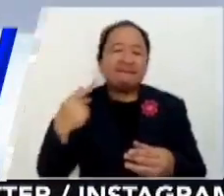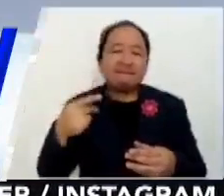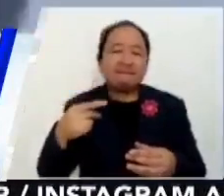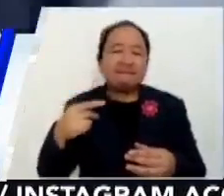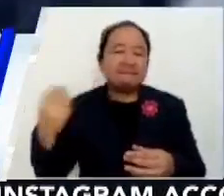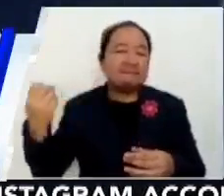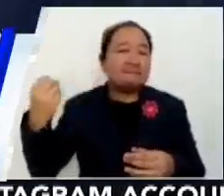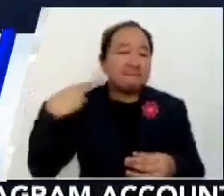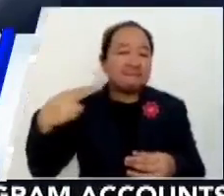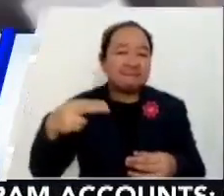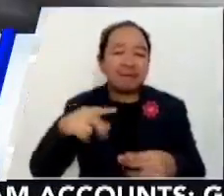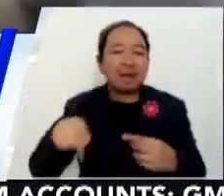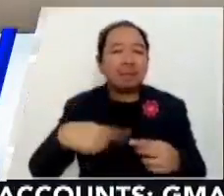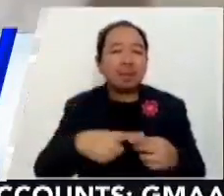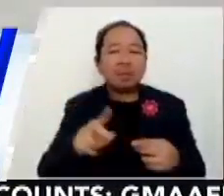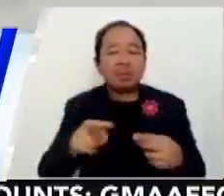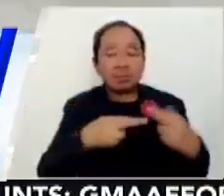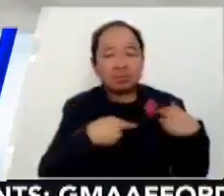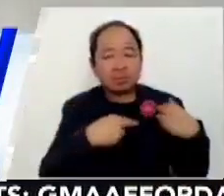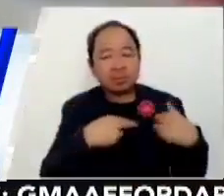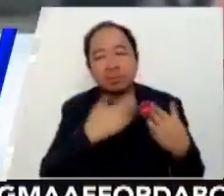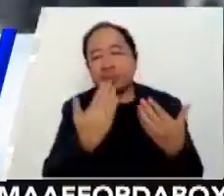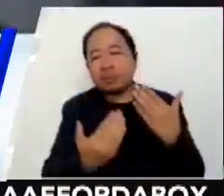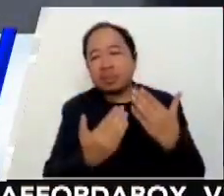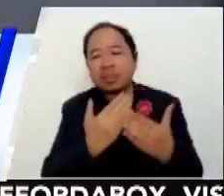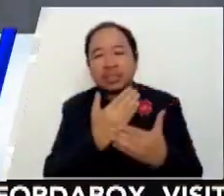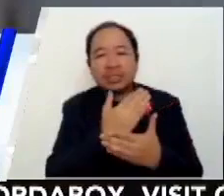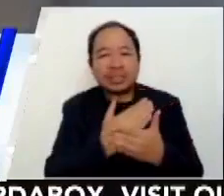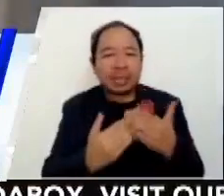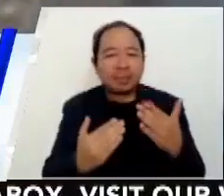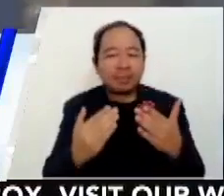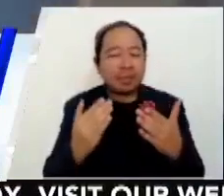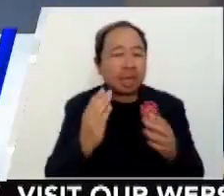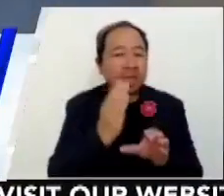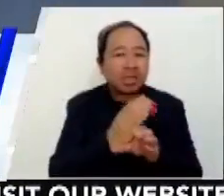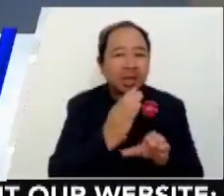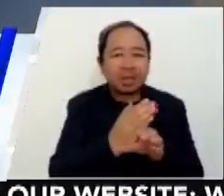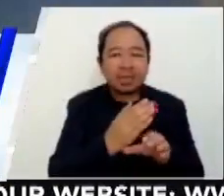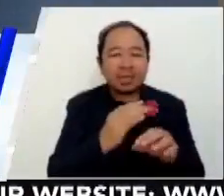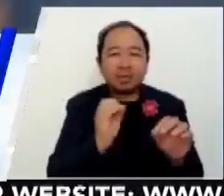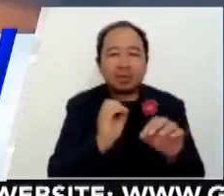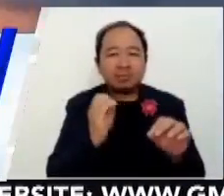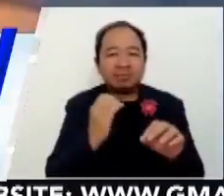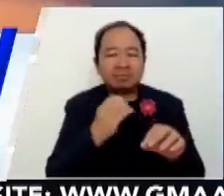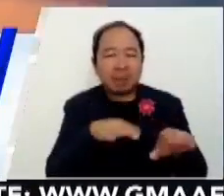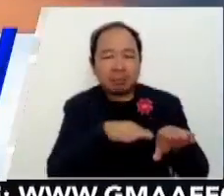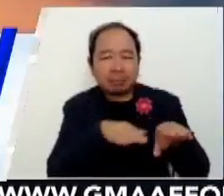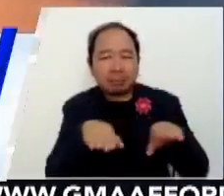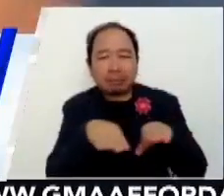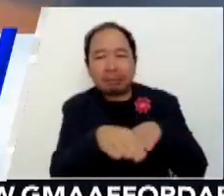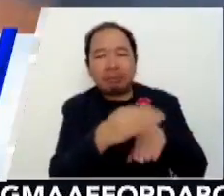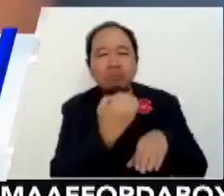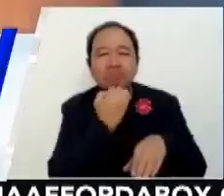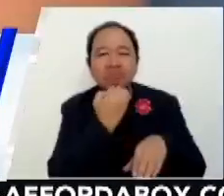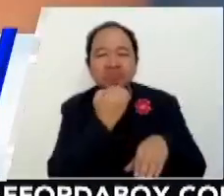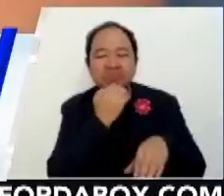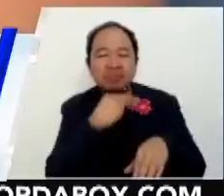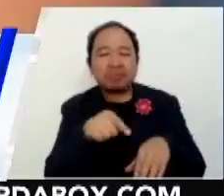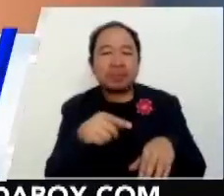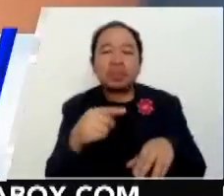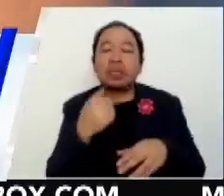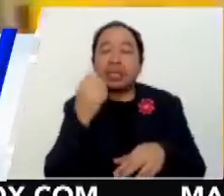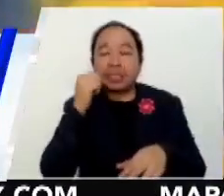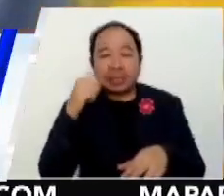kaugnay sa mga anilay out of line na sasakyan. Kahapon, inalmahan ng ilang grupo ang pagharang ng mga pulis sa mga